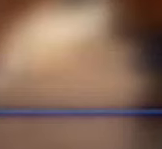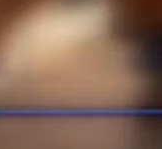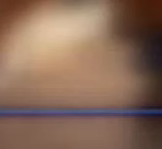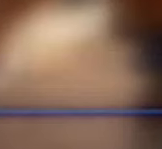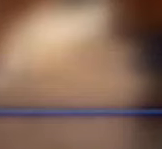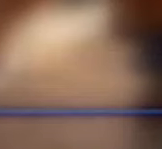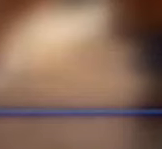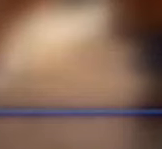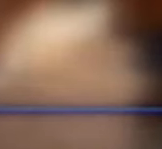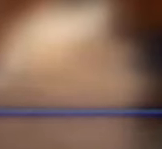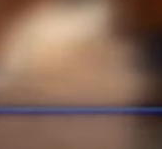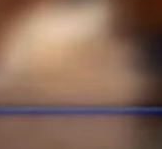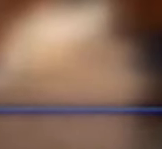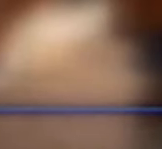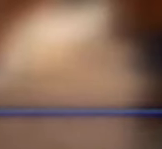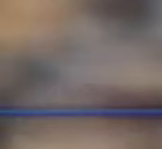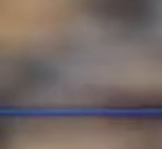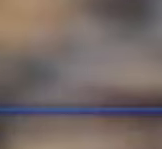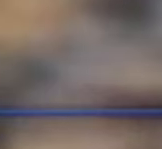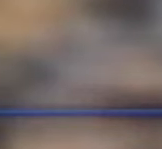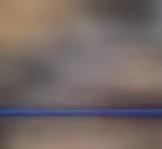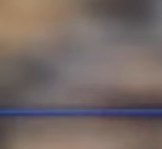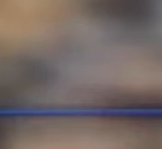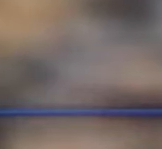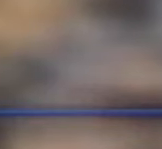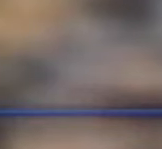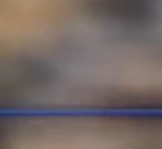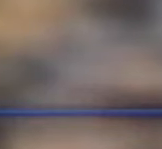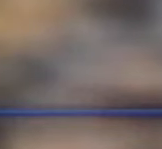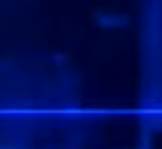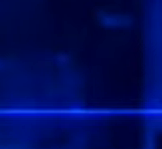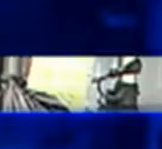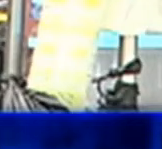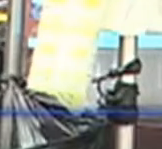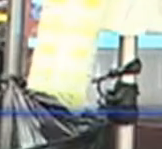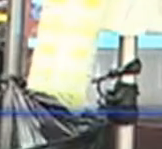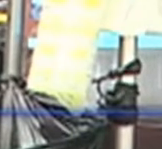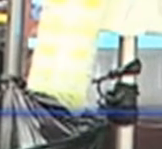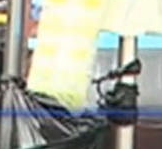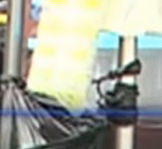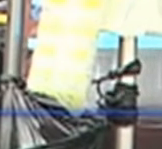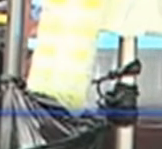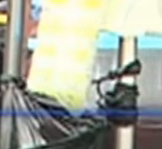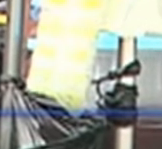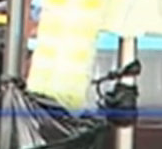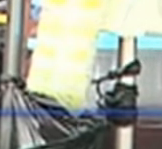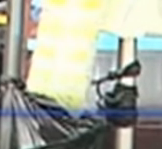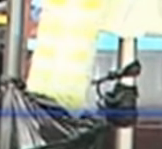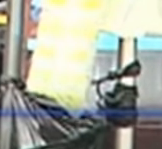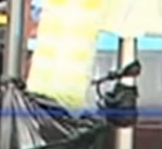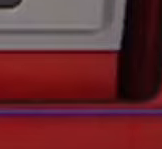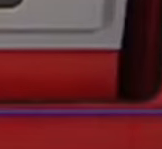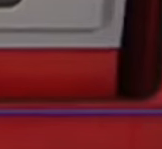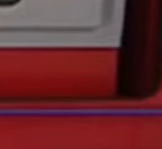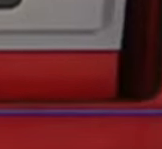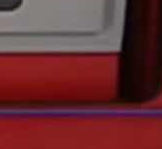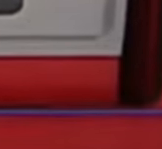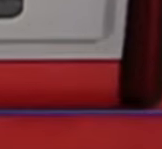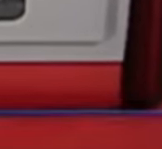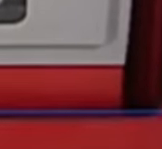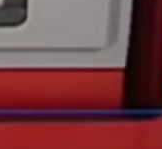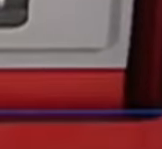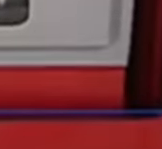matapos makalanghap ng nakalalasong hangin mula sa hinukay nilang balon. Mga kawatan, may bagong modus daw